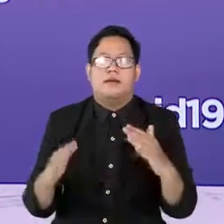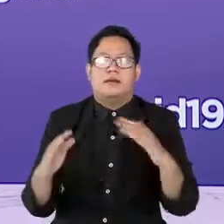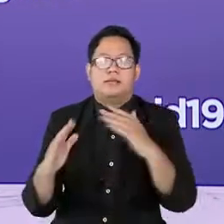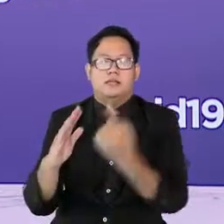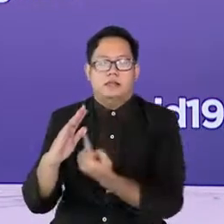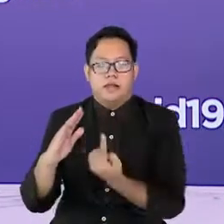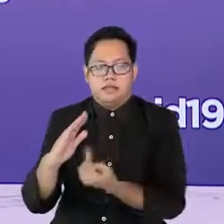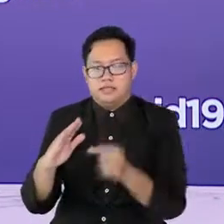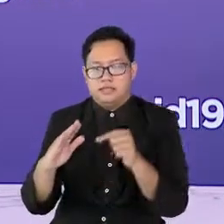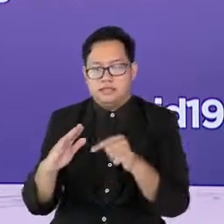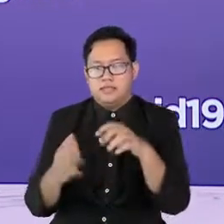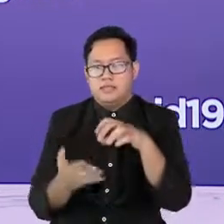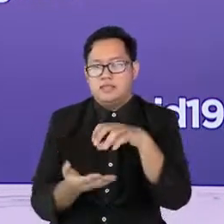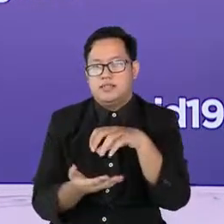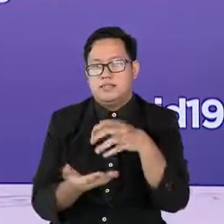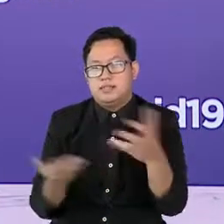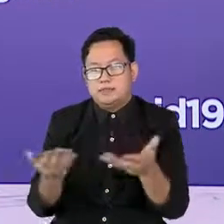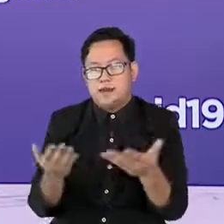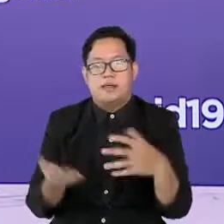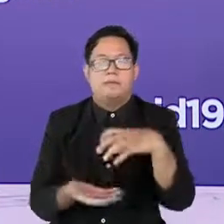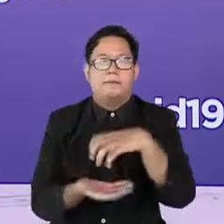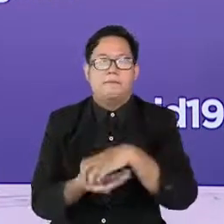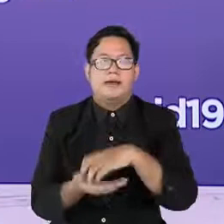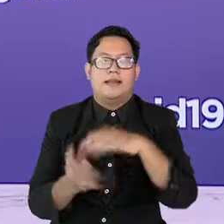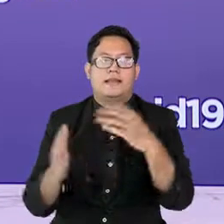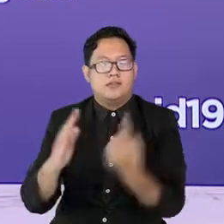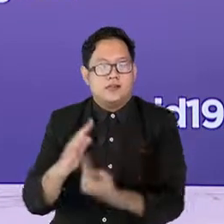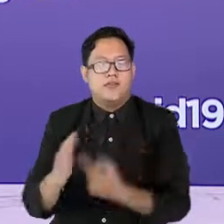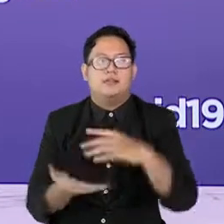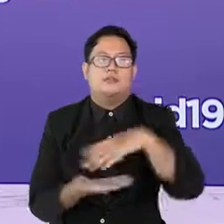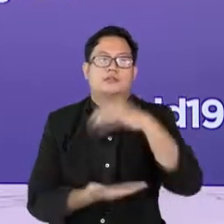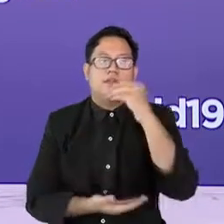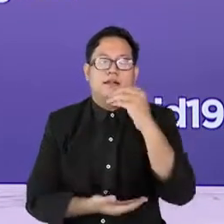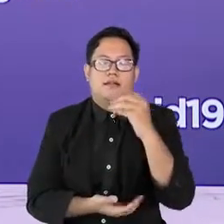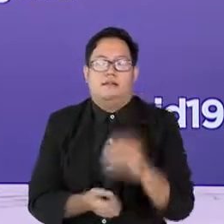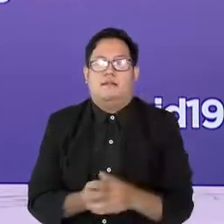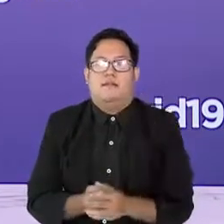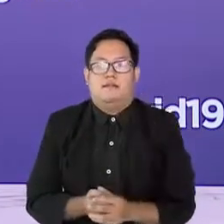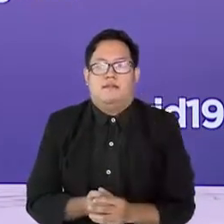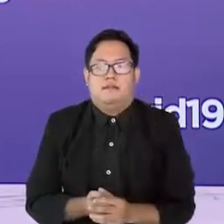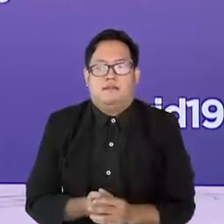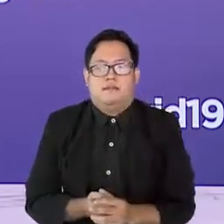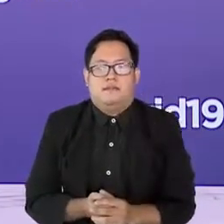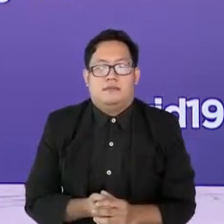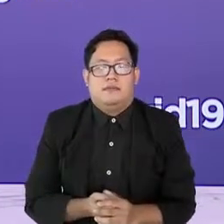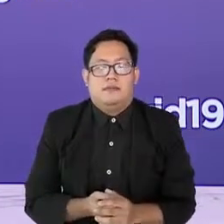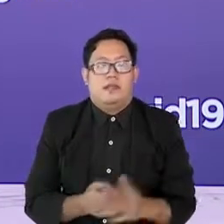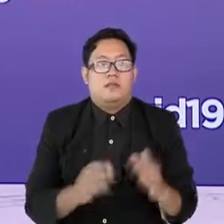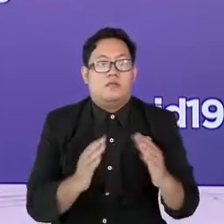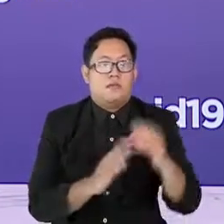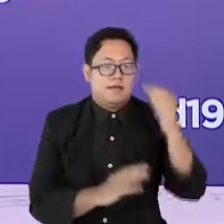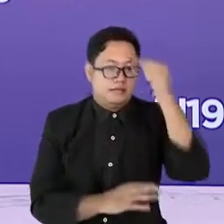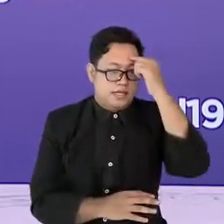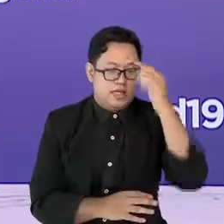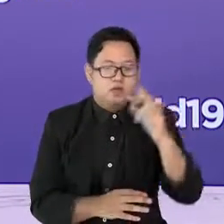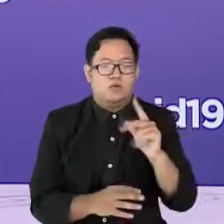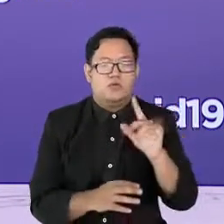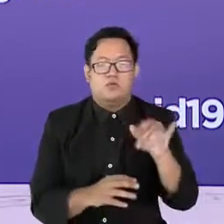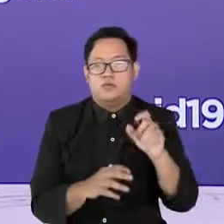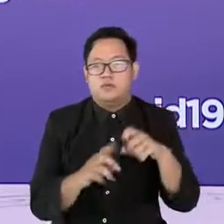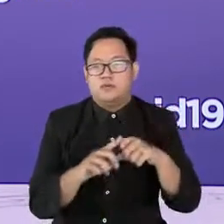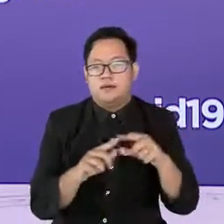isolasi terpusat serta mengkonversi tempat tidur di rumah sakit rujukan di daerahnya apabila